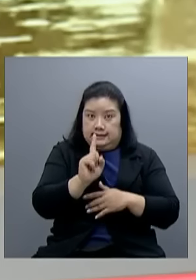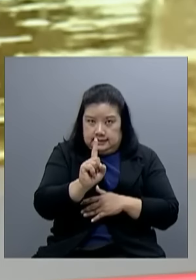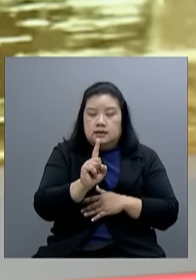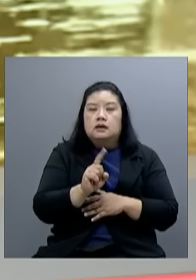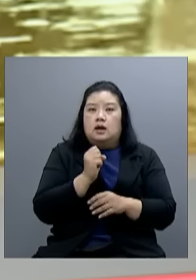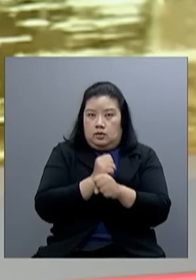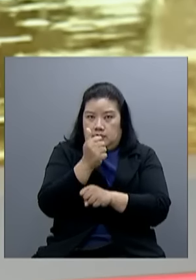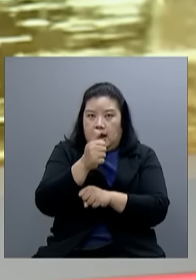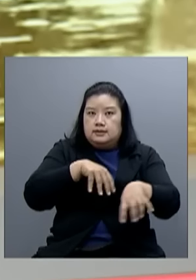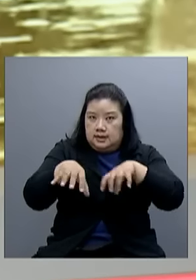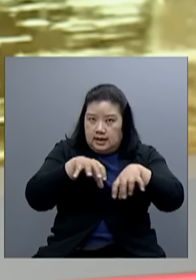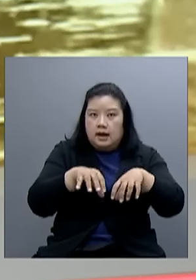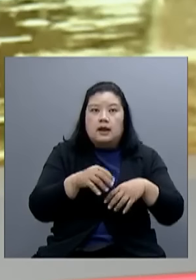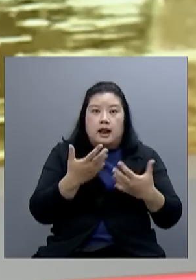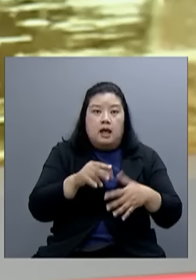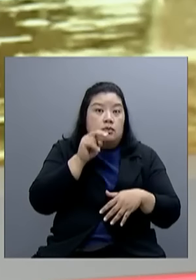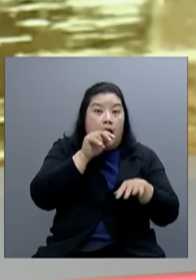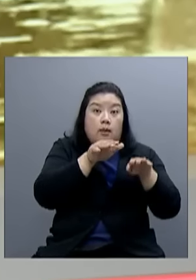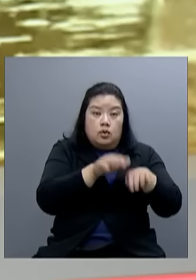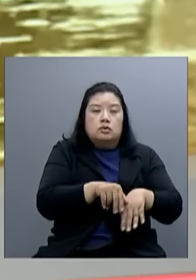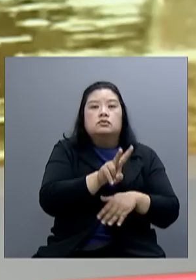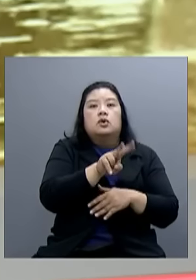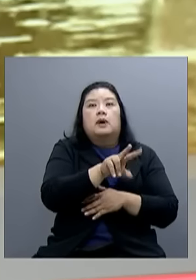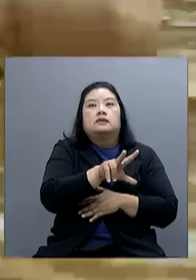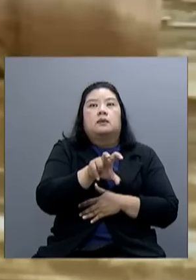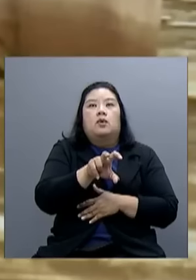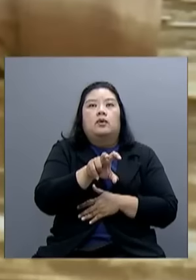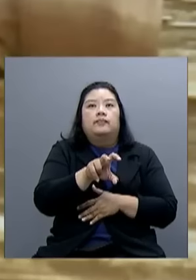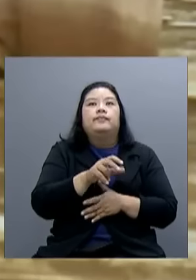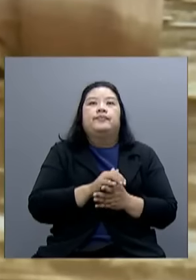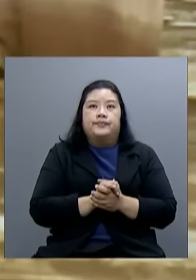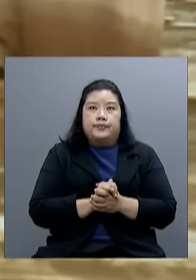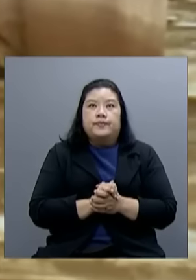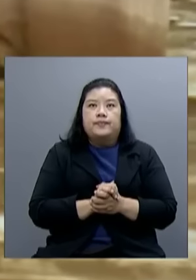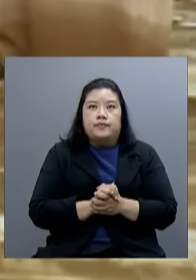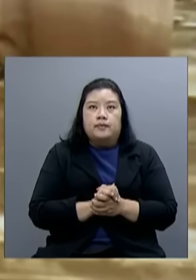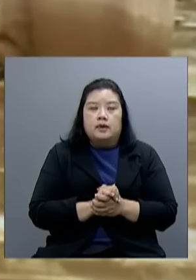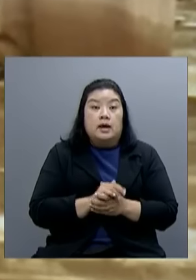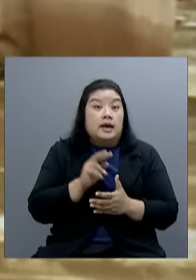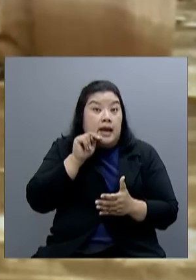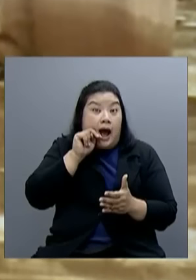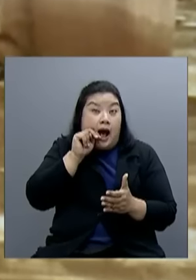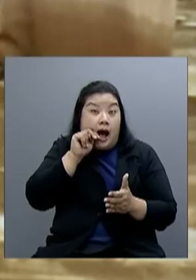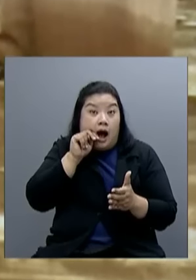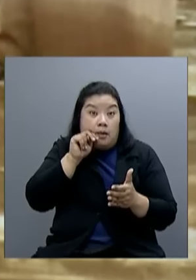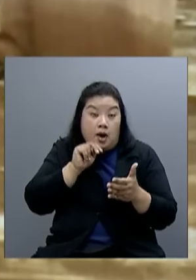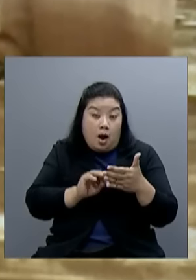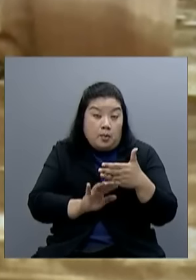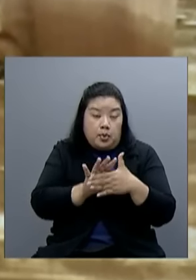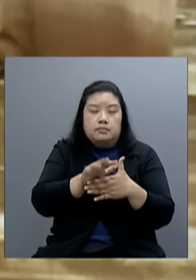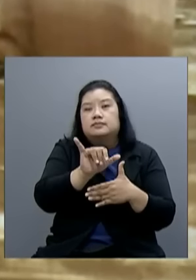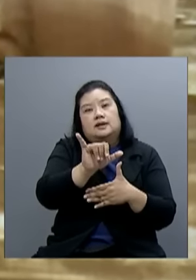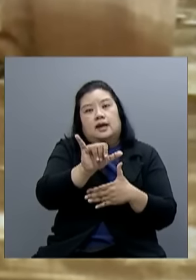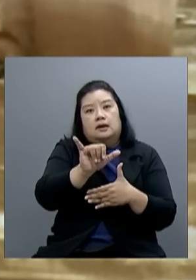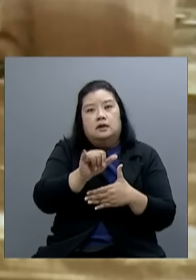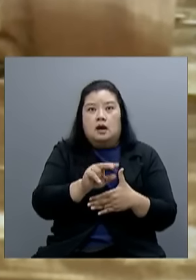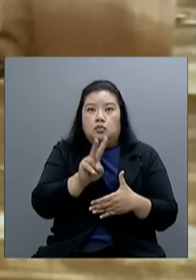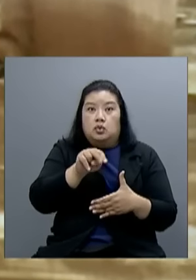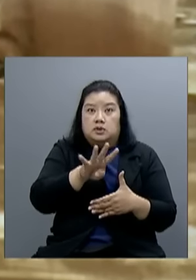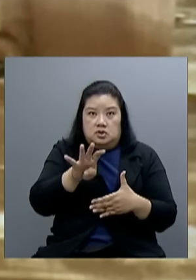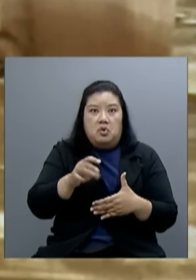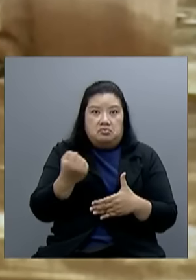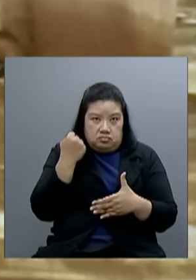มวลน้ำลดลงเหลือ 2,300 เศษนะครับ ก็ยังไม่เกินระดับวิกฤตที่บอกว่าถ้า 2,400 ขึ้นไปอันนี้ต้องเตรียมรับ